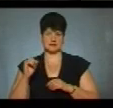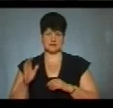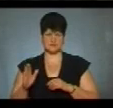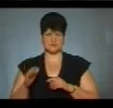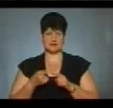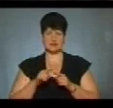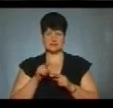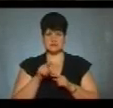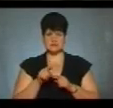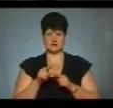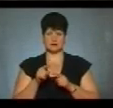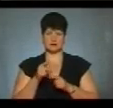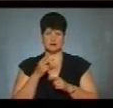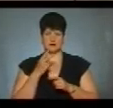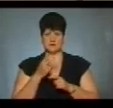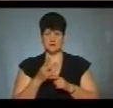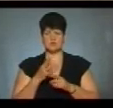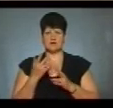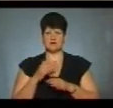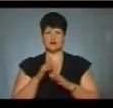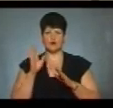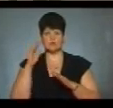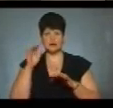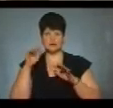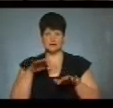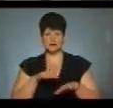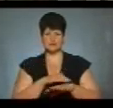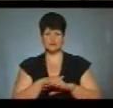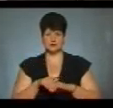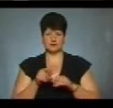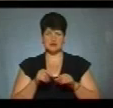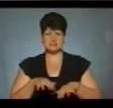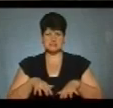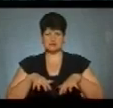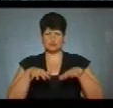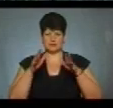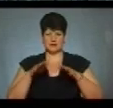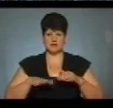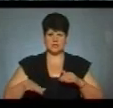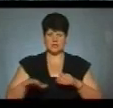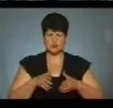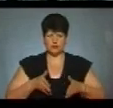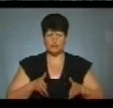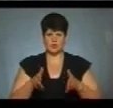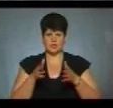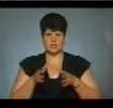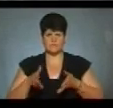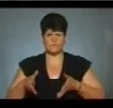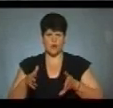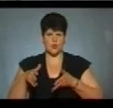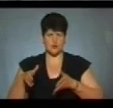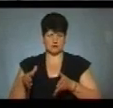На цих кадрах видно, як вода текла вулицею. Вона затопила двори жителів та їхні городи. Вся вода зібралася з цих